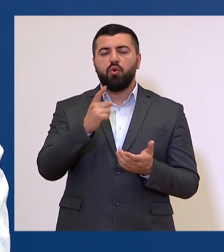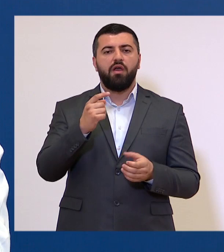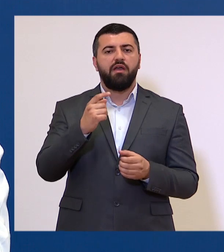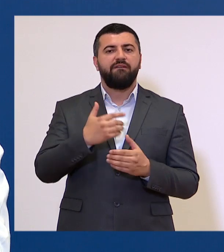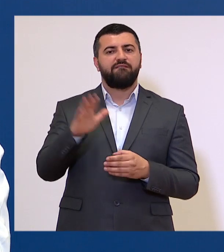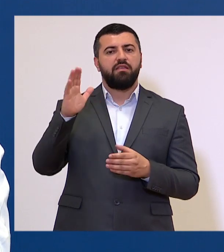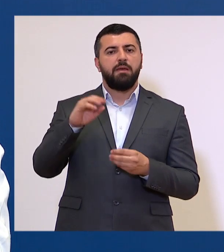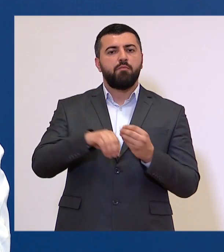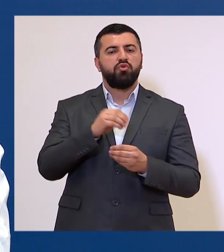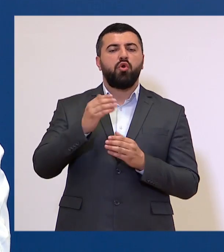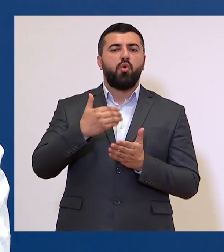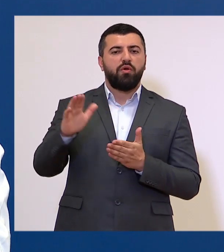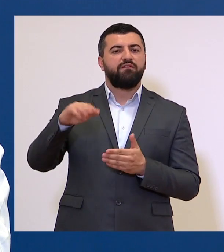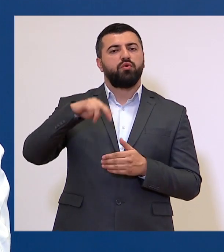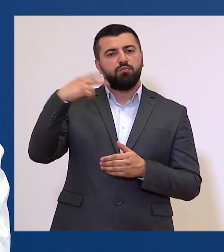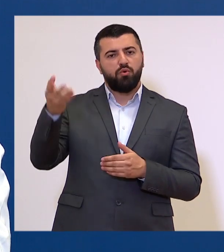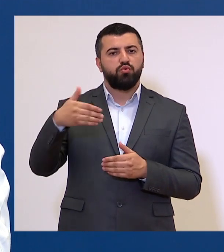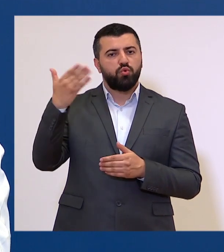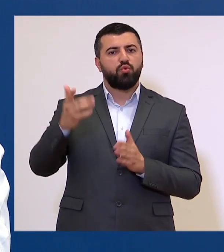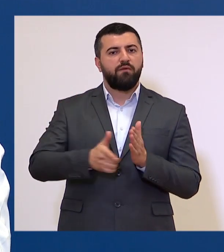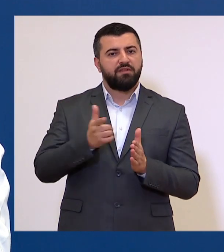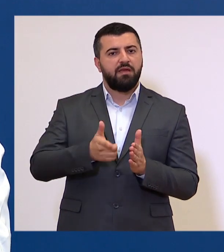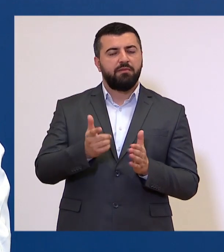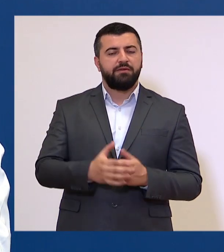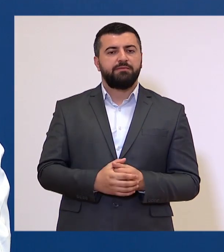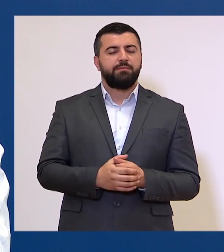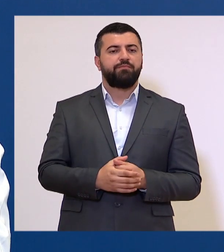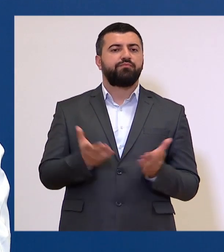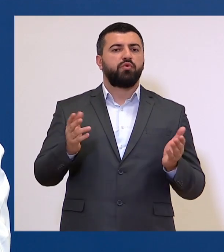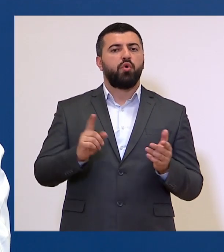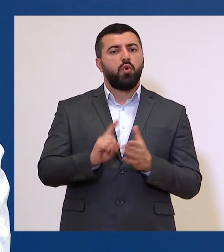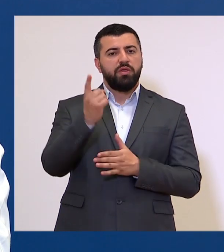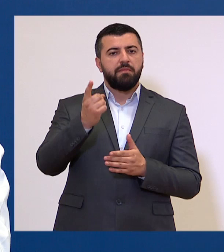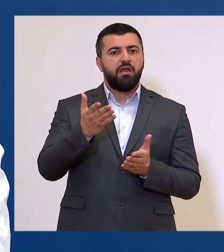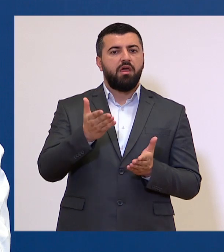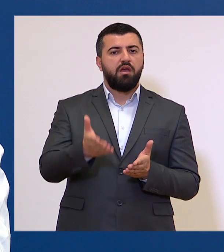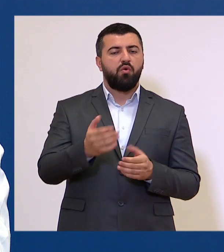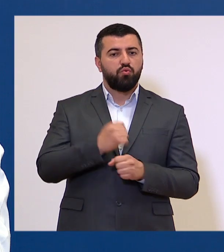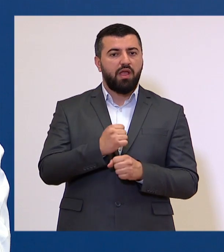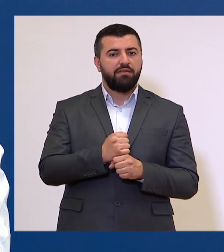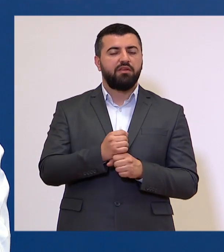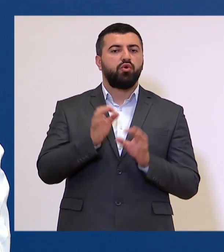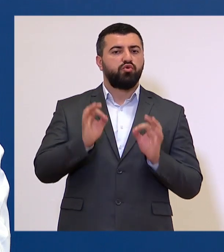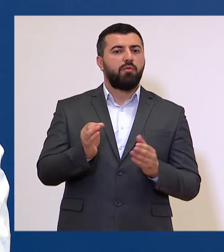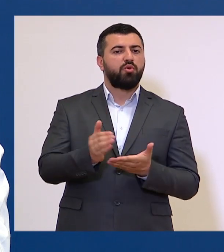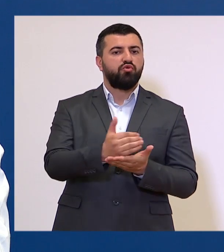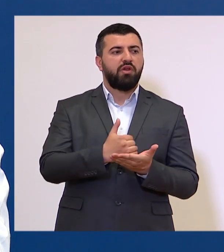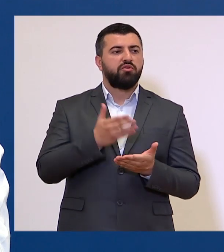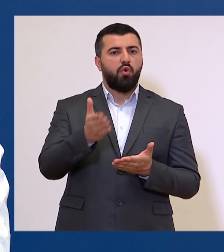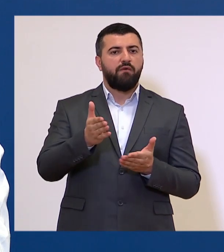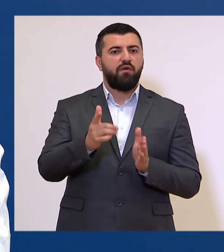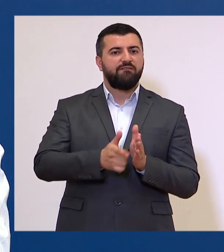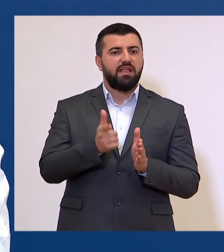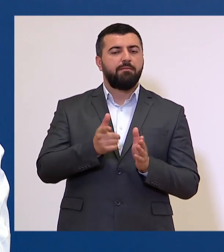dešavaju van porodice ostaviti za neka druga bolja vremena. Uspijemo li u ovome, izgledne su šanse da ovaj